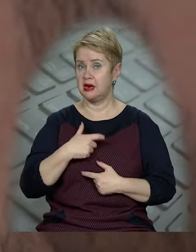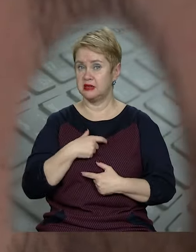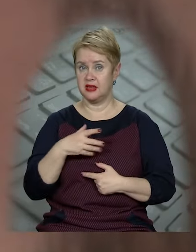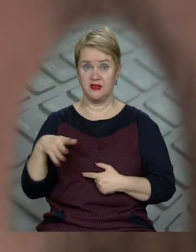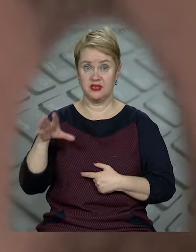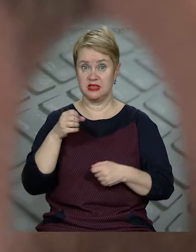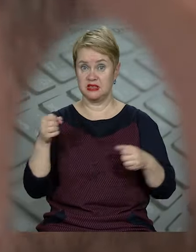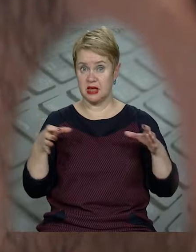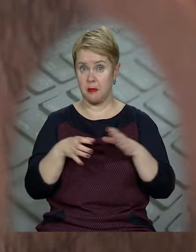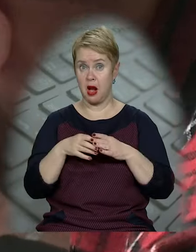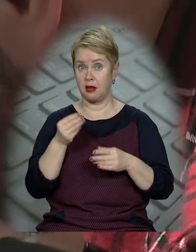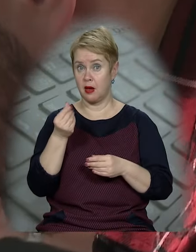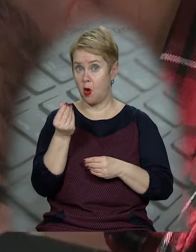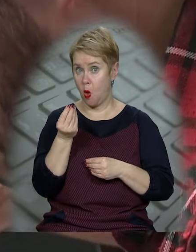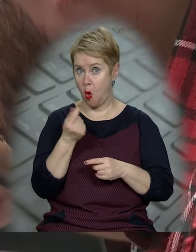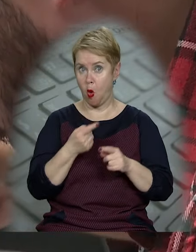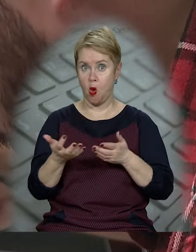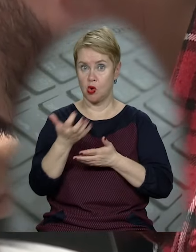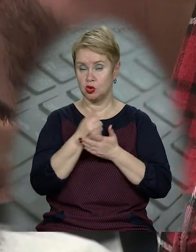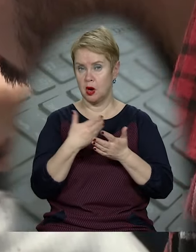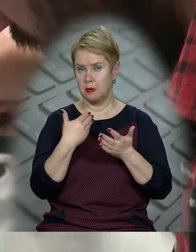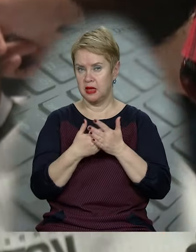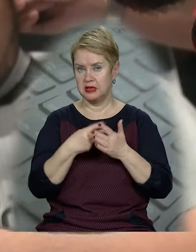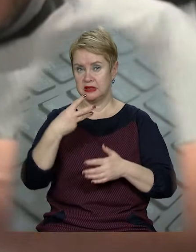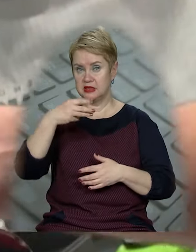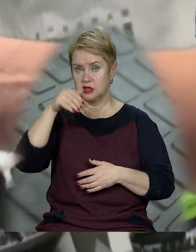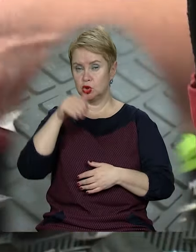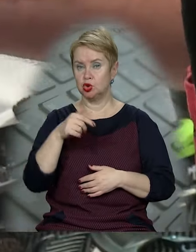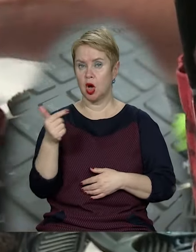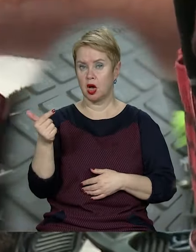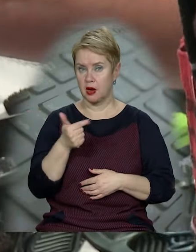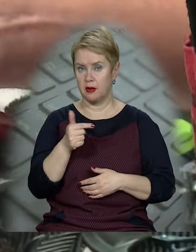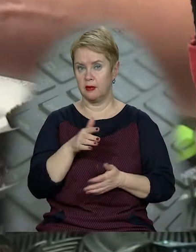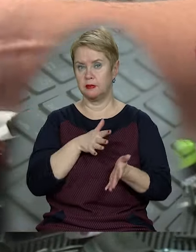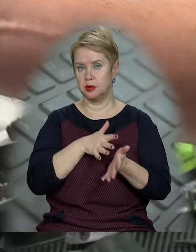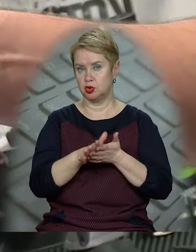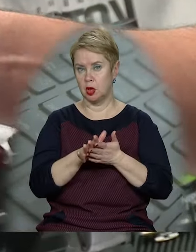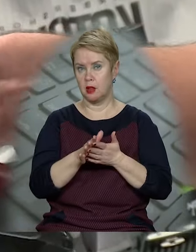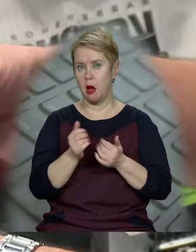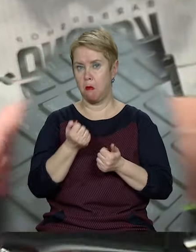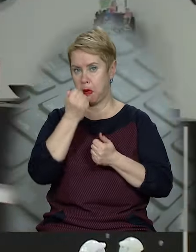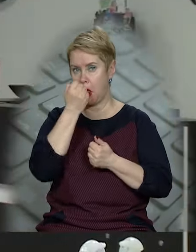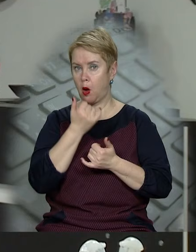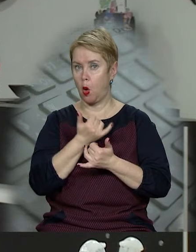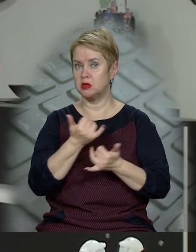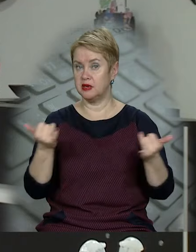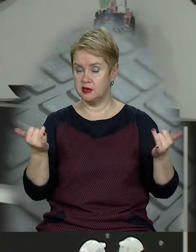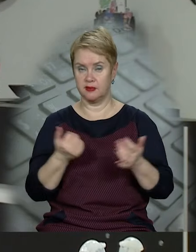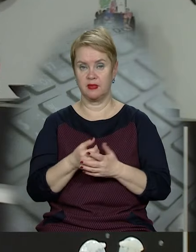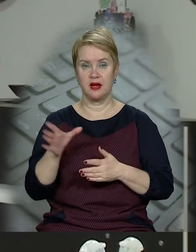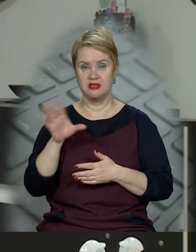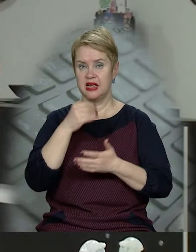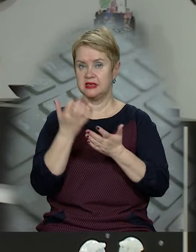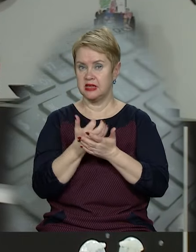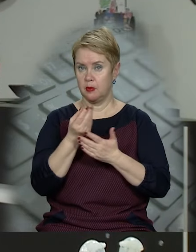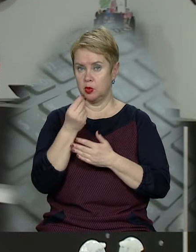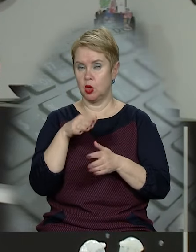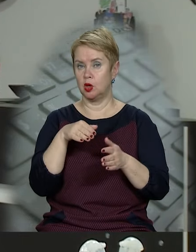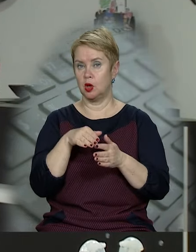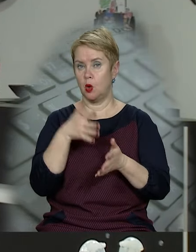Усі зібрані під час марафону гроші, а це близько 30 тисяч гривень, пішли на благодійність. Всі заработані средства